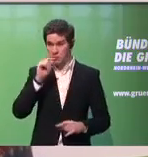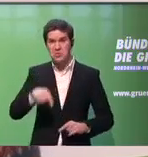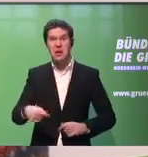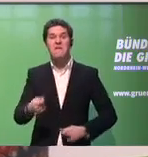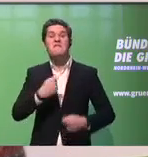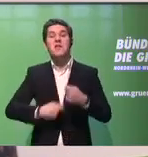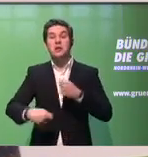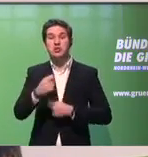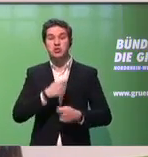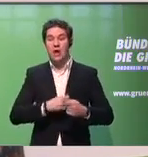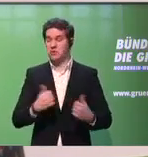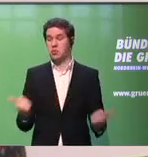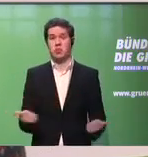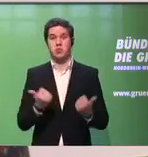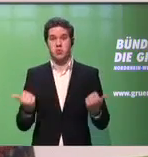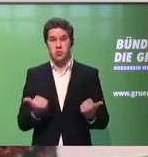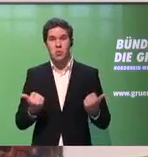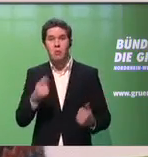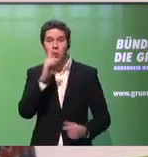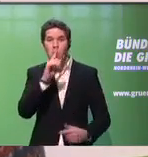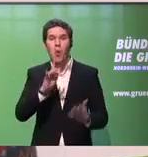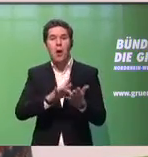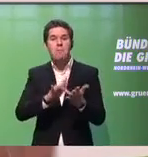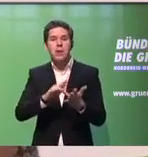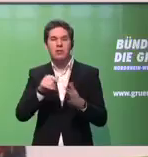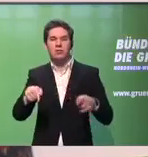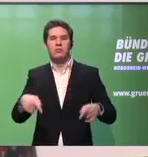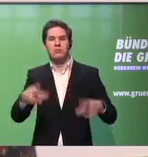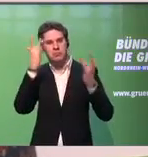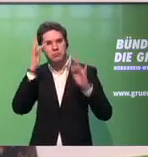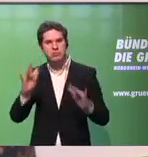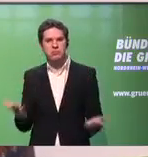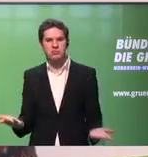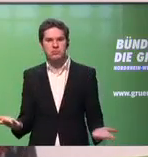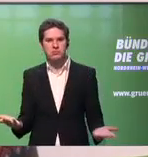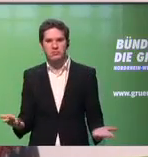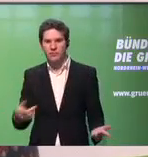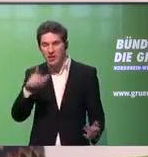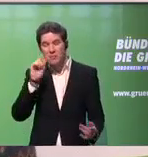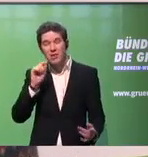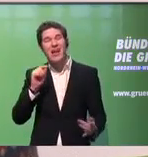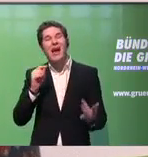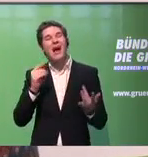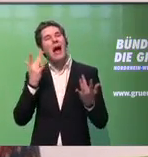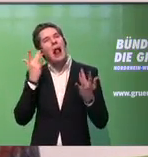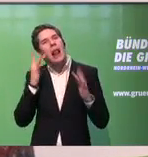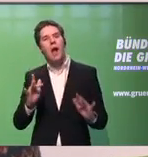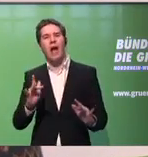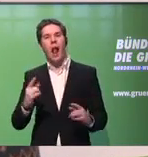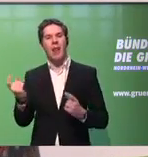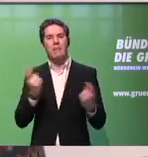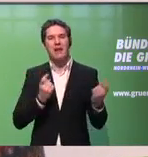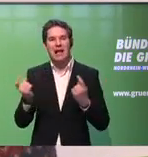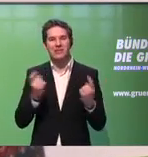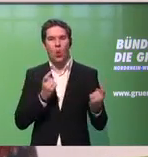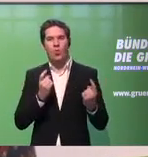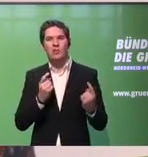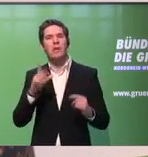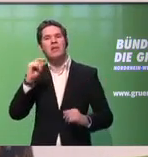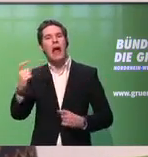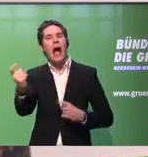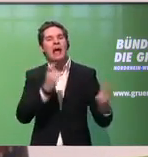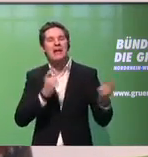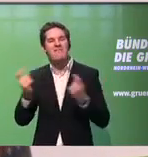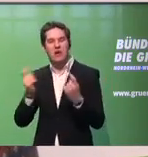Wirtschaftswunderland in Europa, liegt nur im Mittelfeld. Legale Immigration, Einwanderung, das muss man regeln, aber